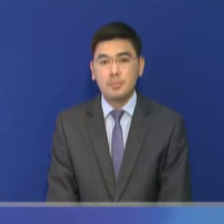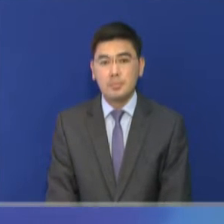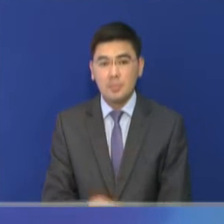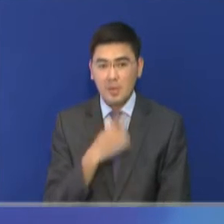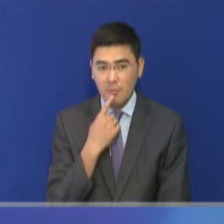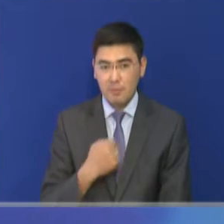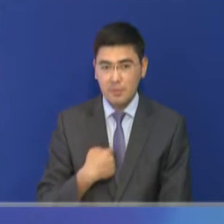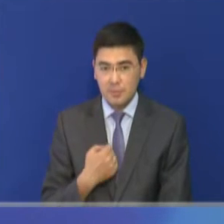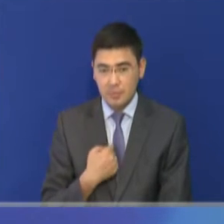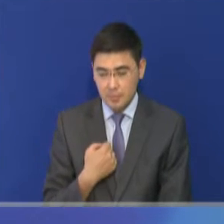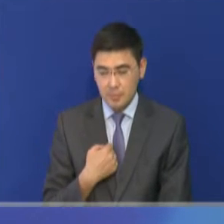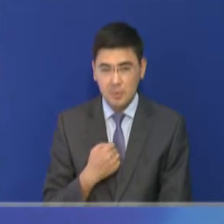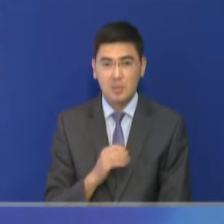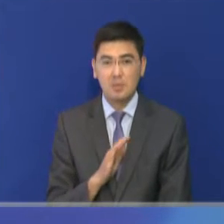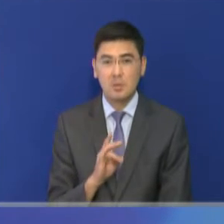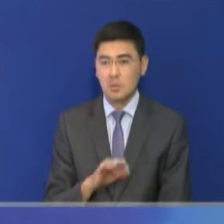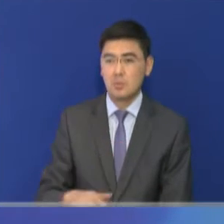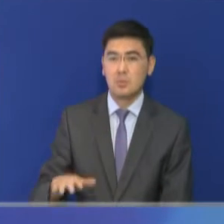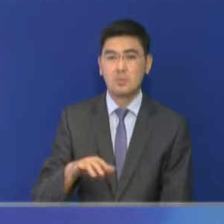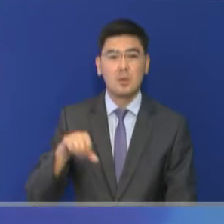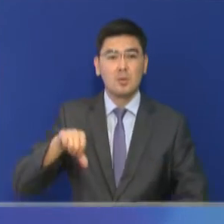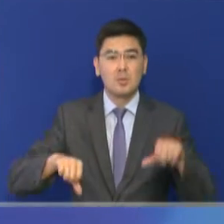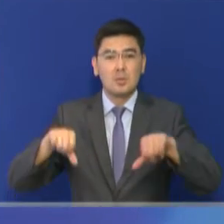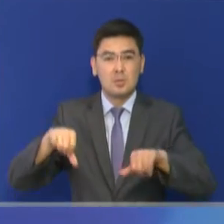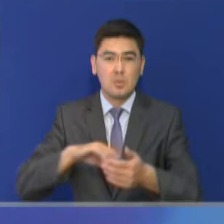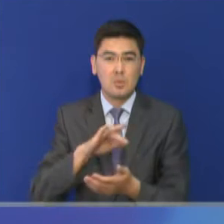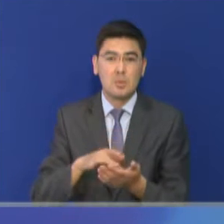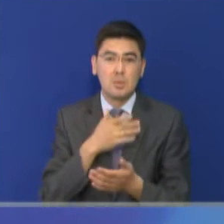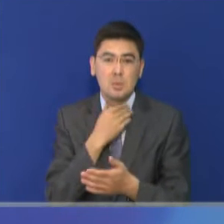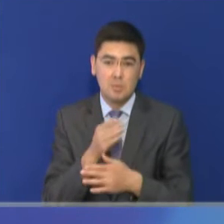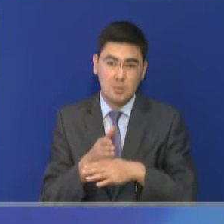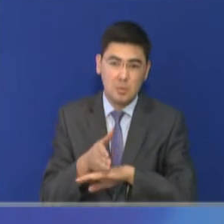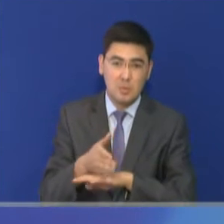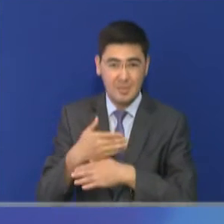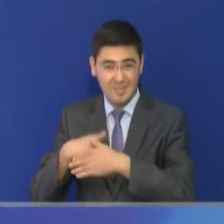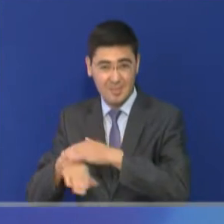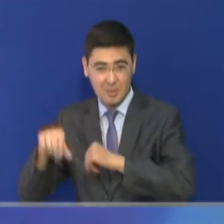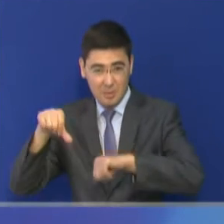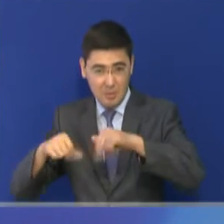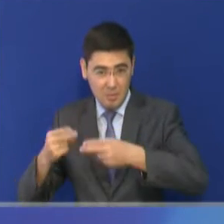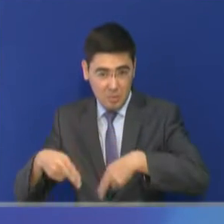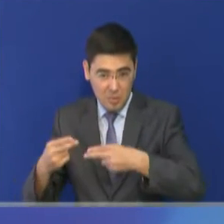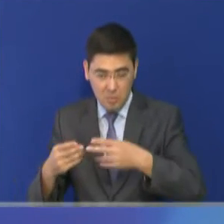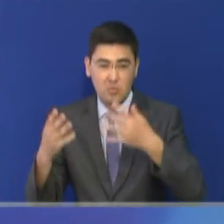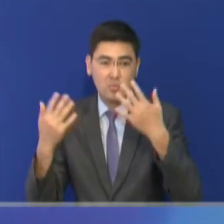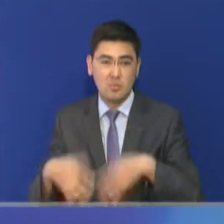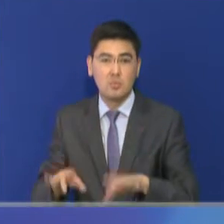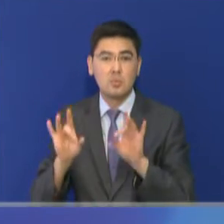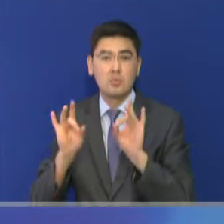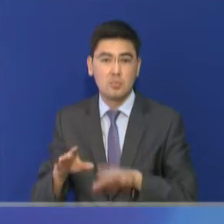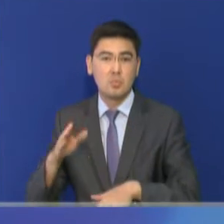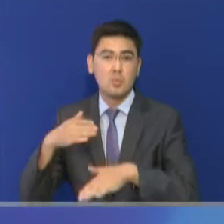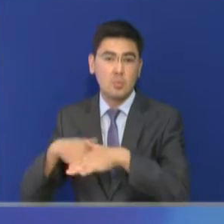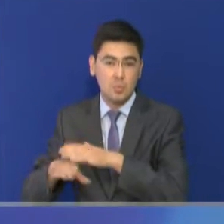Военнослужащие казахстанских вооруженных сил покинули блокпосты на въезде и выезде из города Семи. Также прекращено совместное патрулирование улиц города